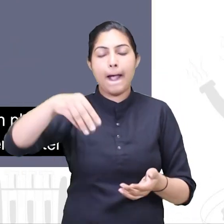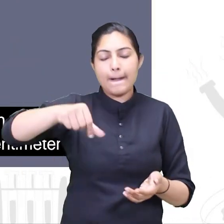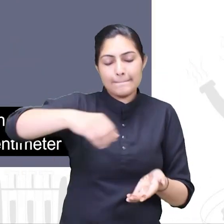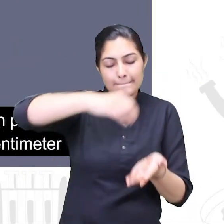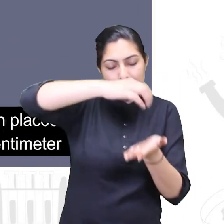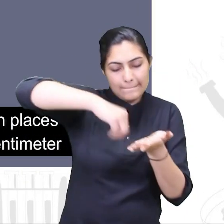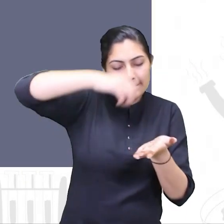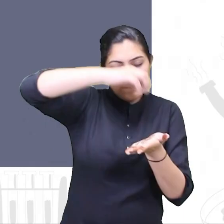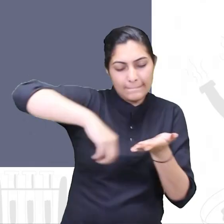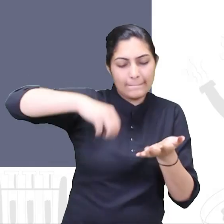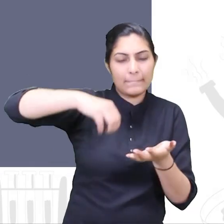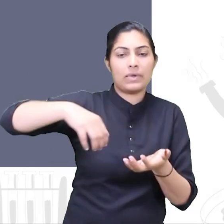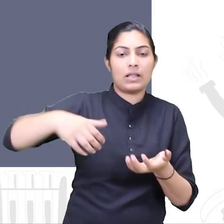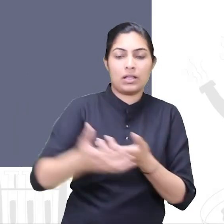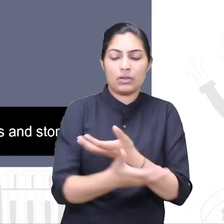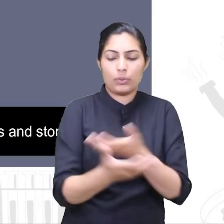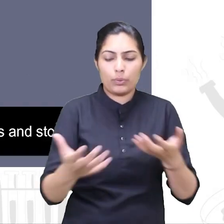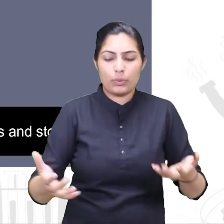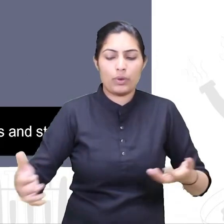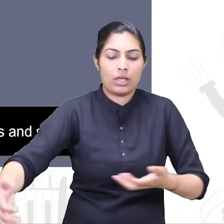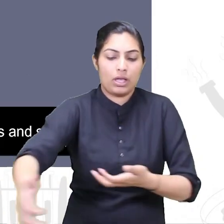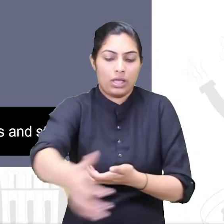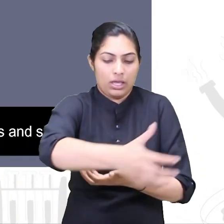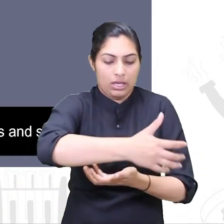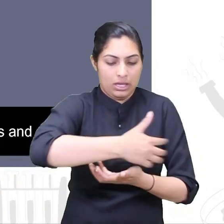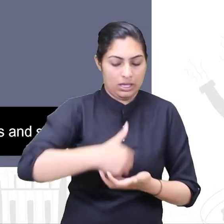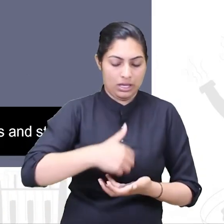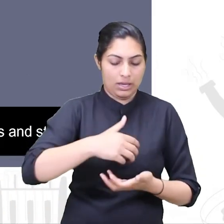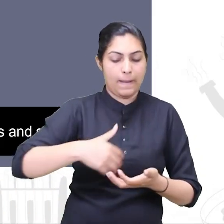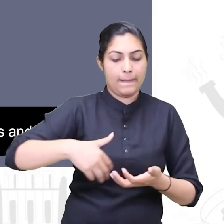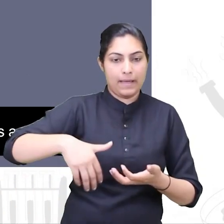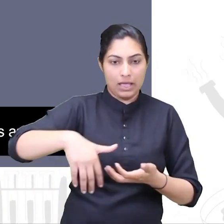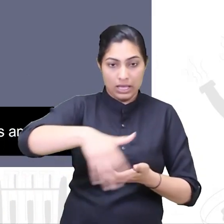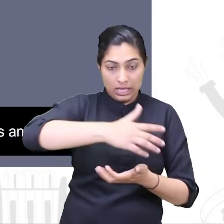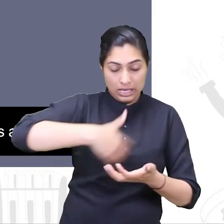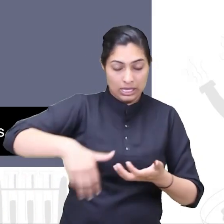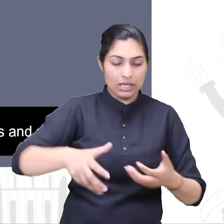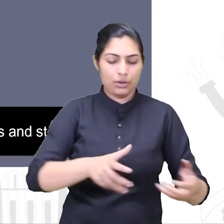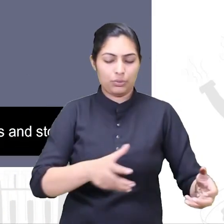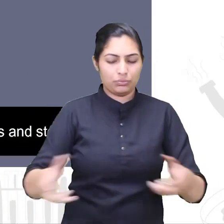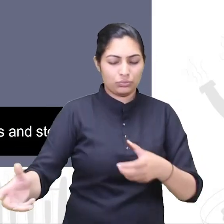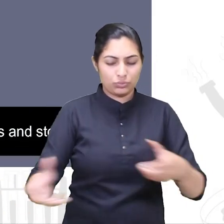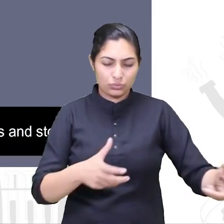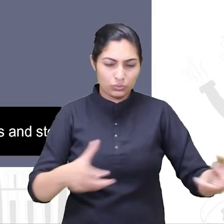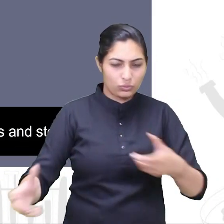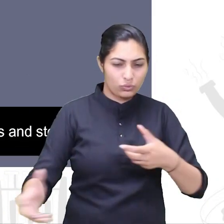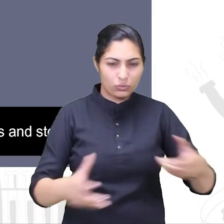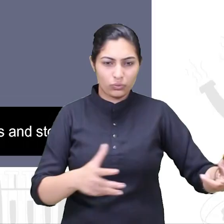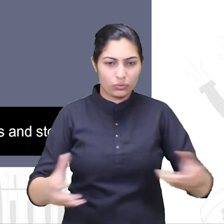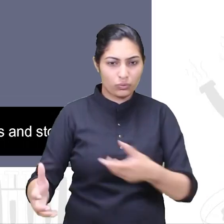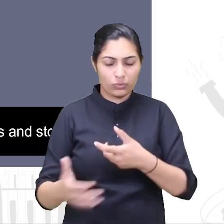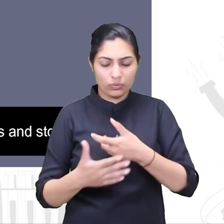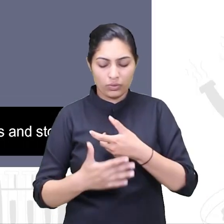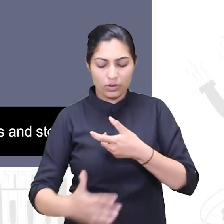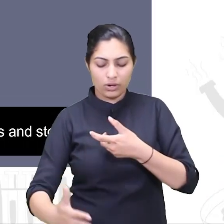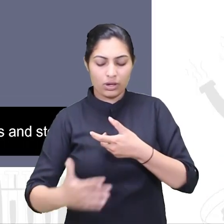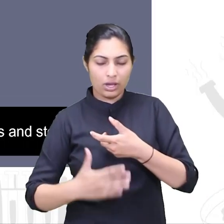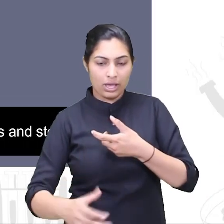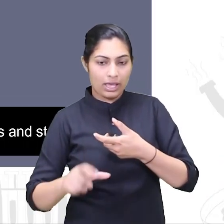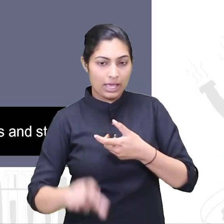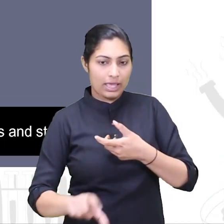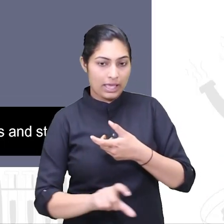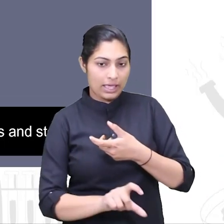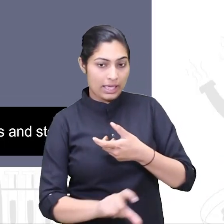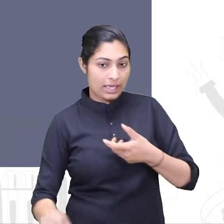नमूने इकट्ठे करता है। सभी इकट्ठी की हुई मिट्टी के नमूनों को मिलाएं और प्लास्टिक और पत्थरों